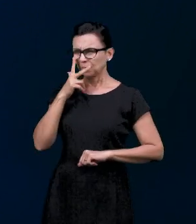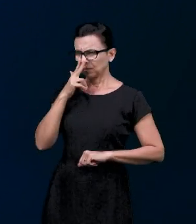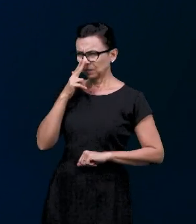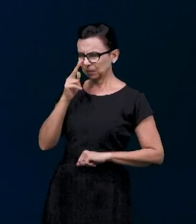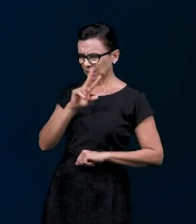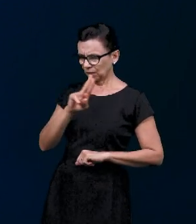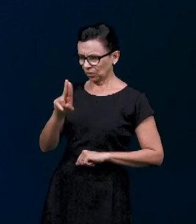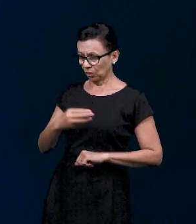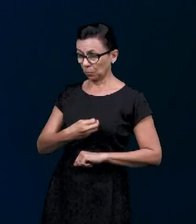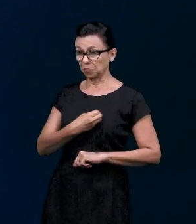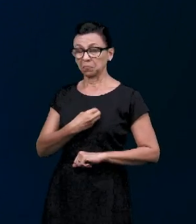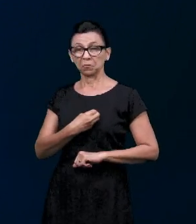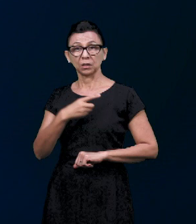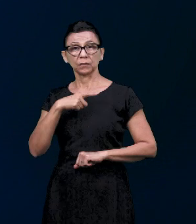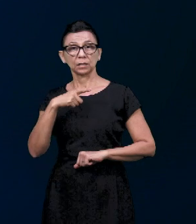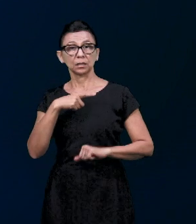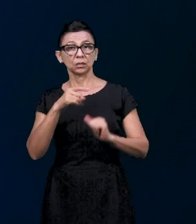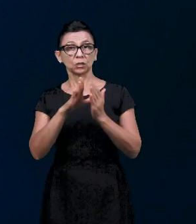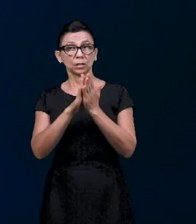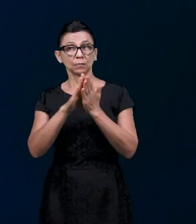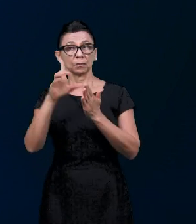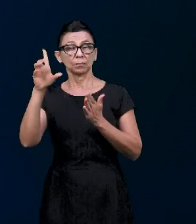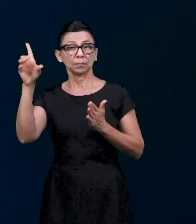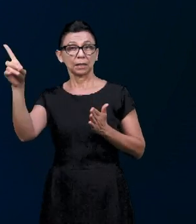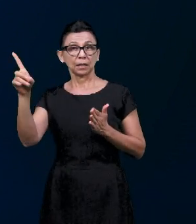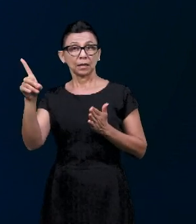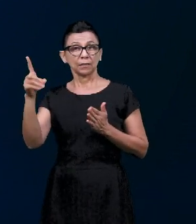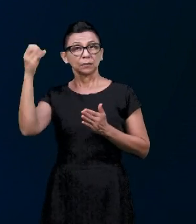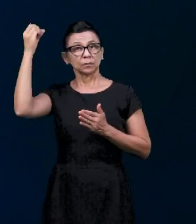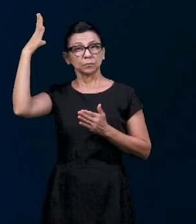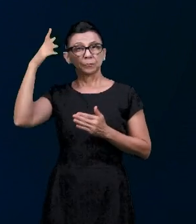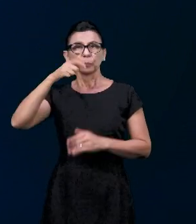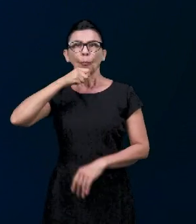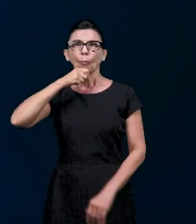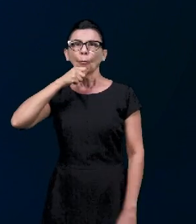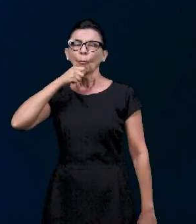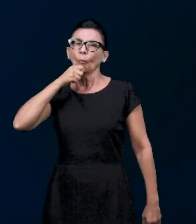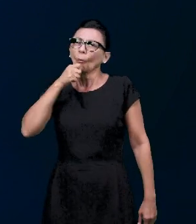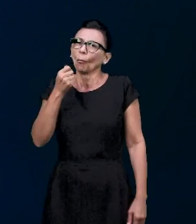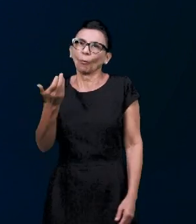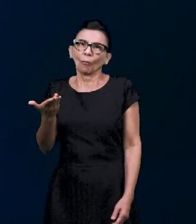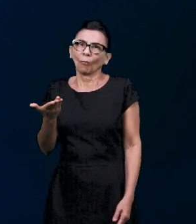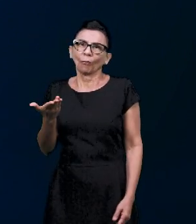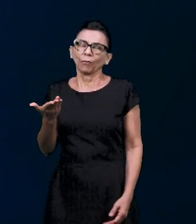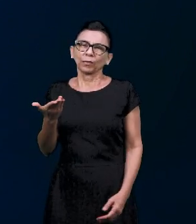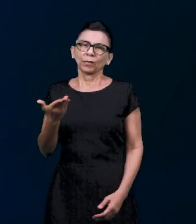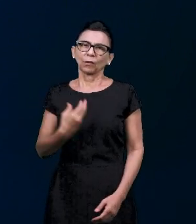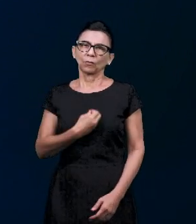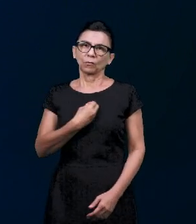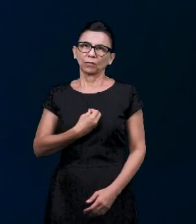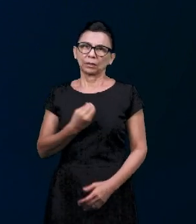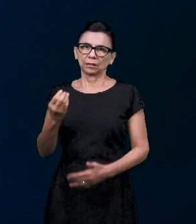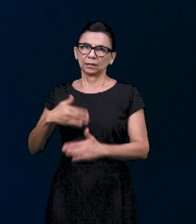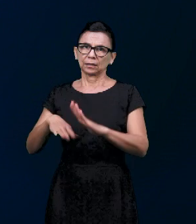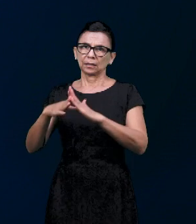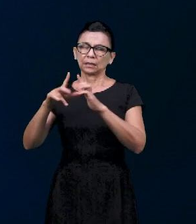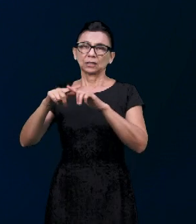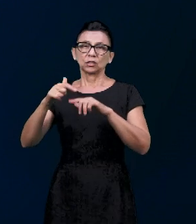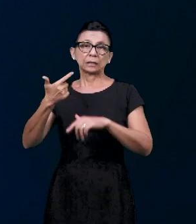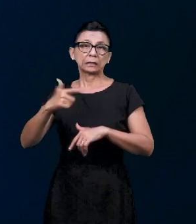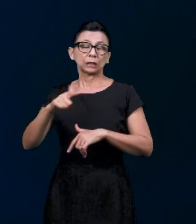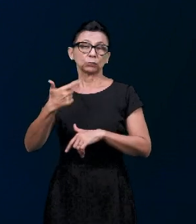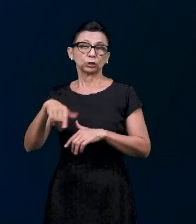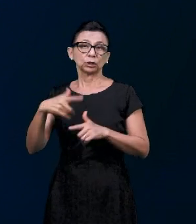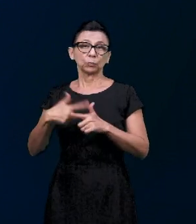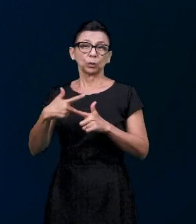pas révélée. Donc cela n'apportait pas la vie à eux. Et nous savons que cette parole révélée qui engendre